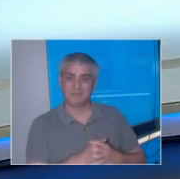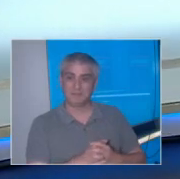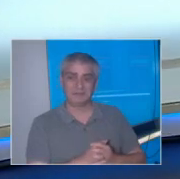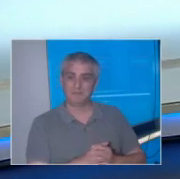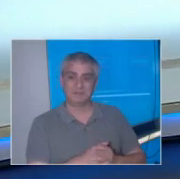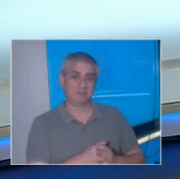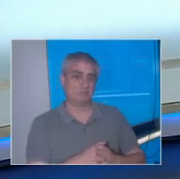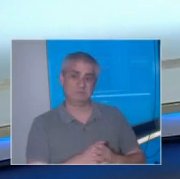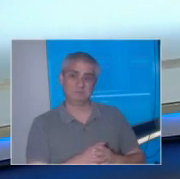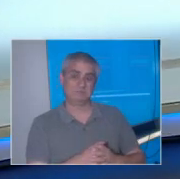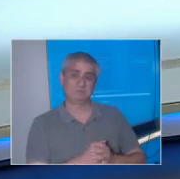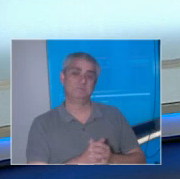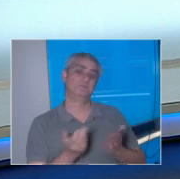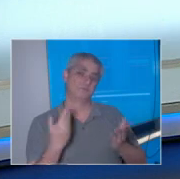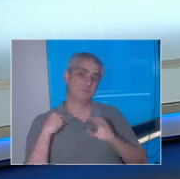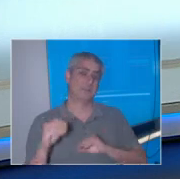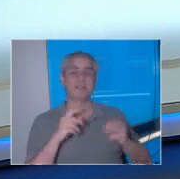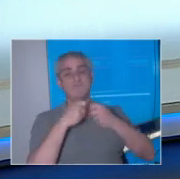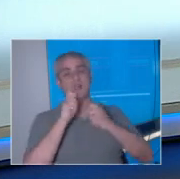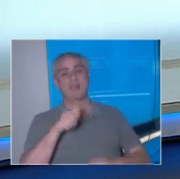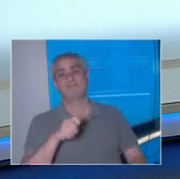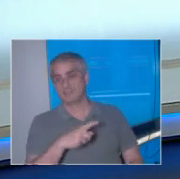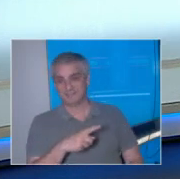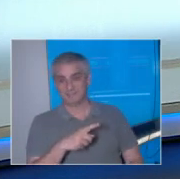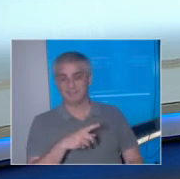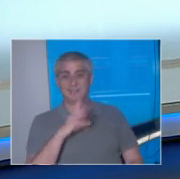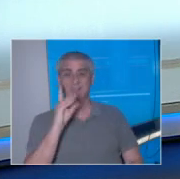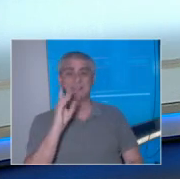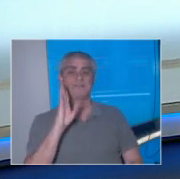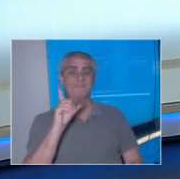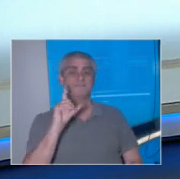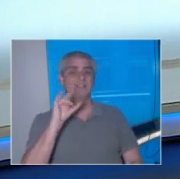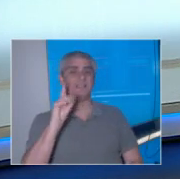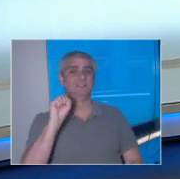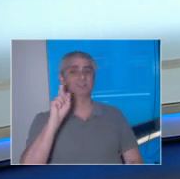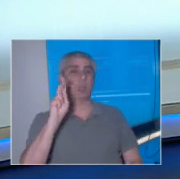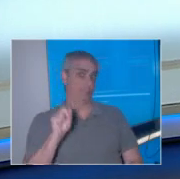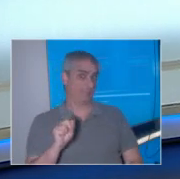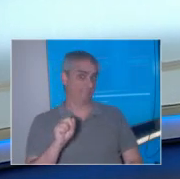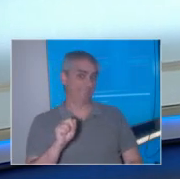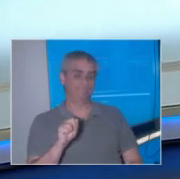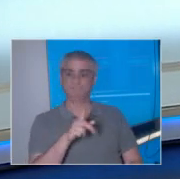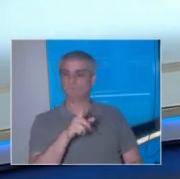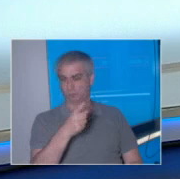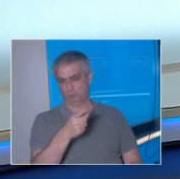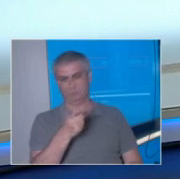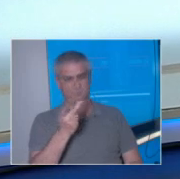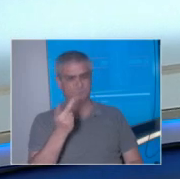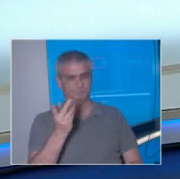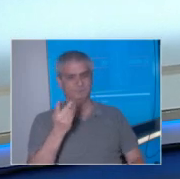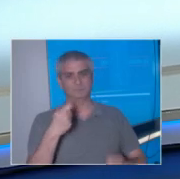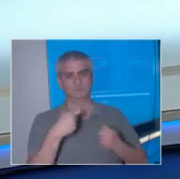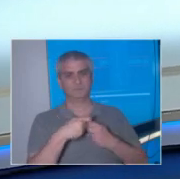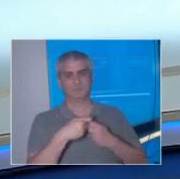טוב, ברשותכם נעבור לחבר הכנסת דוידסון. כן, טוב, דוידסון יש לו עניין עם